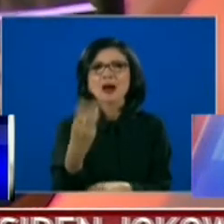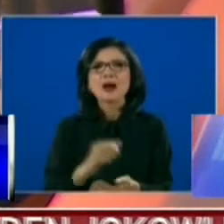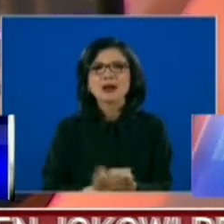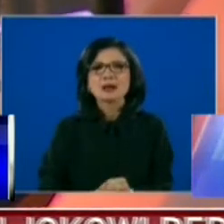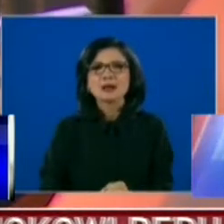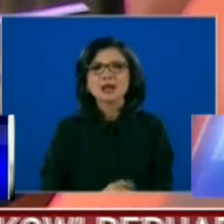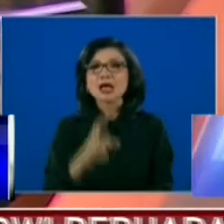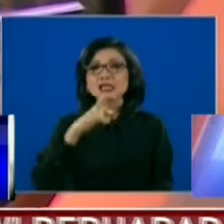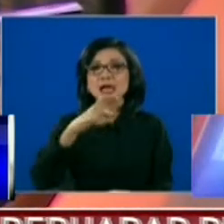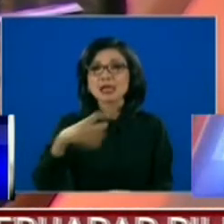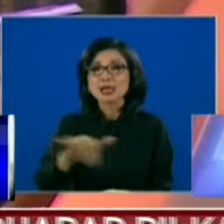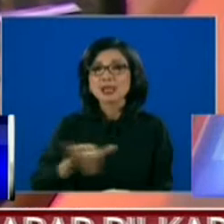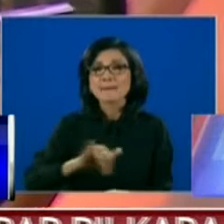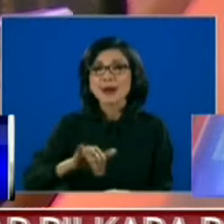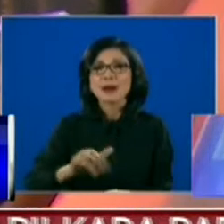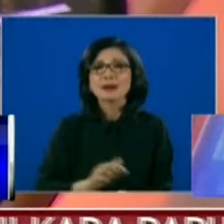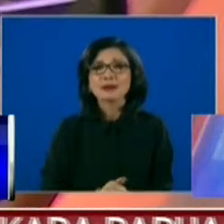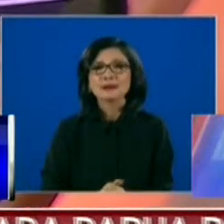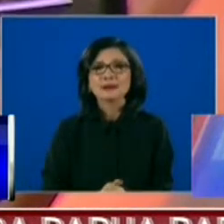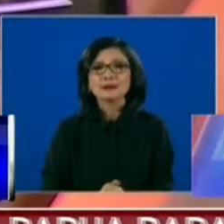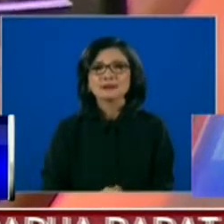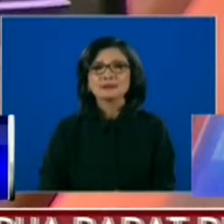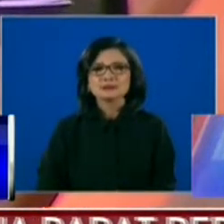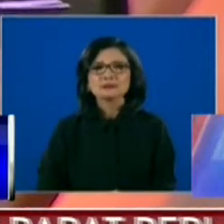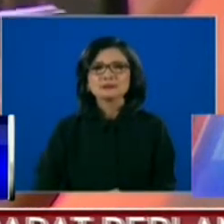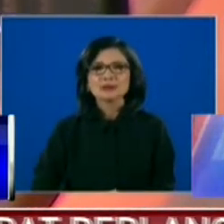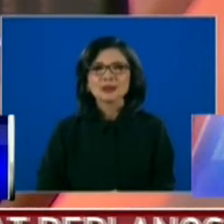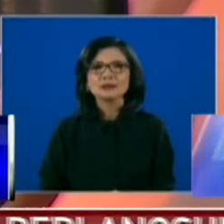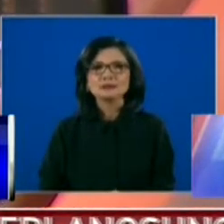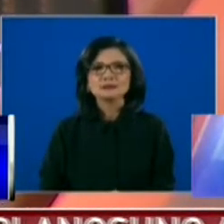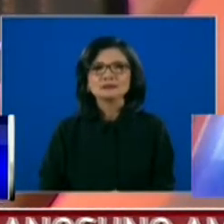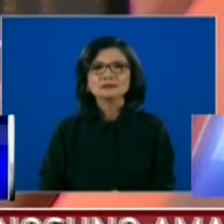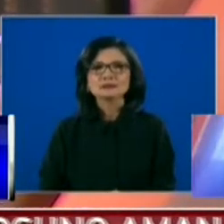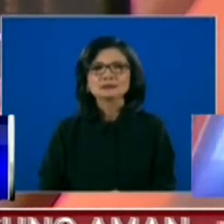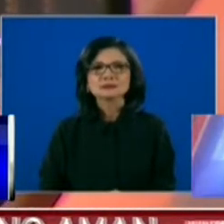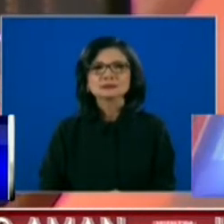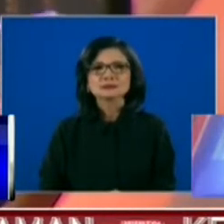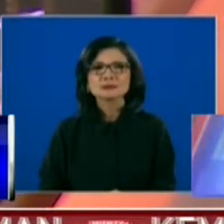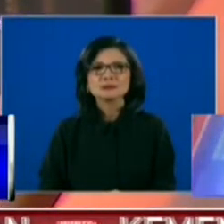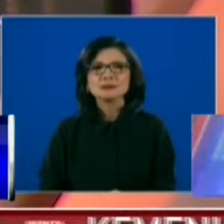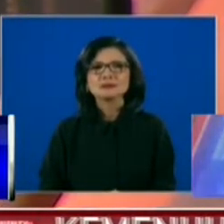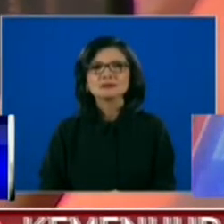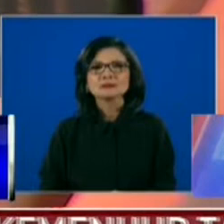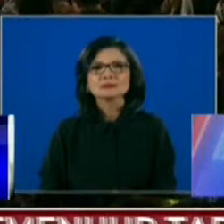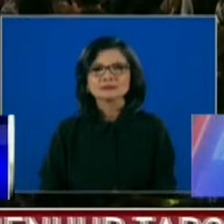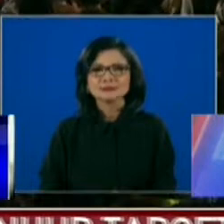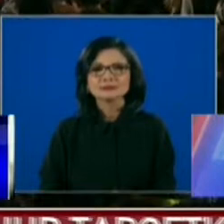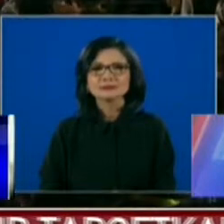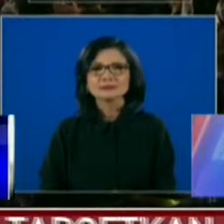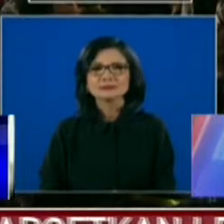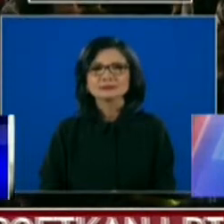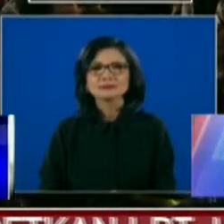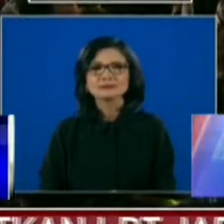the game-nya sama. Waktu untuk bertanya 1 menit, ditanggapi 2 menit, ditanggapi lagi 1,5 menit, dan 1,5 menit.